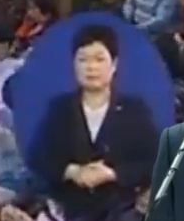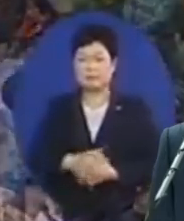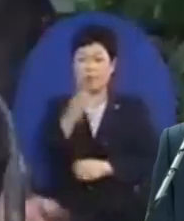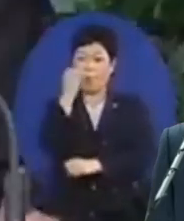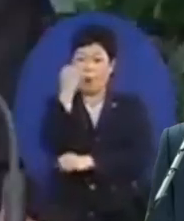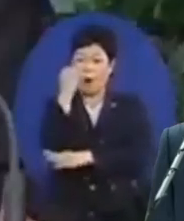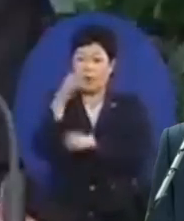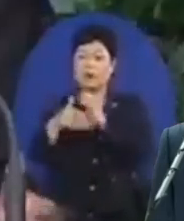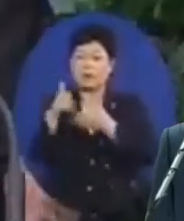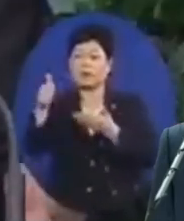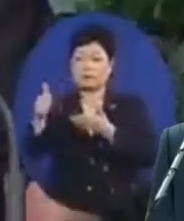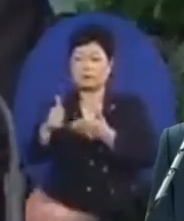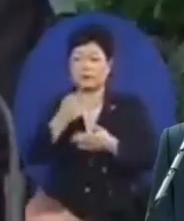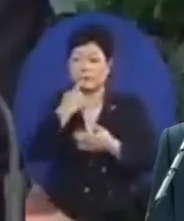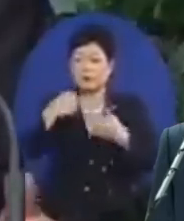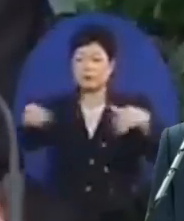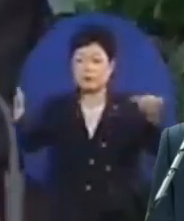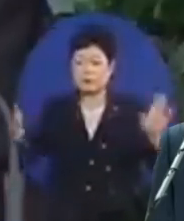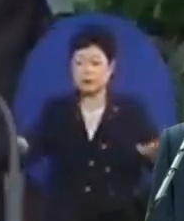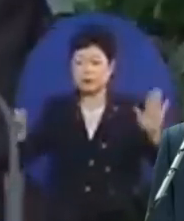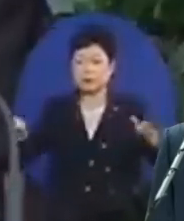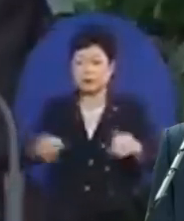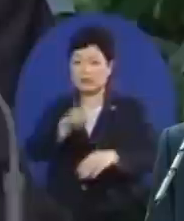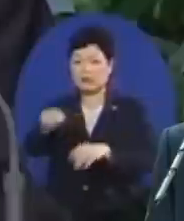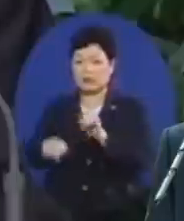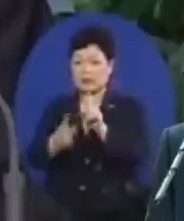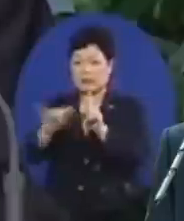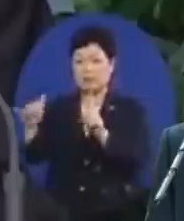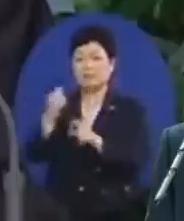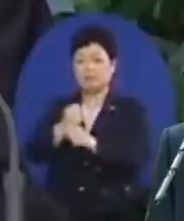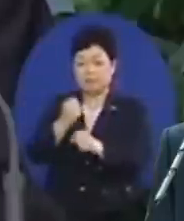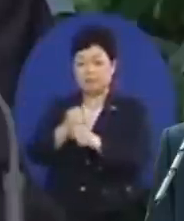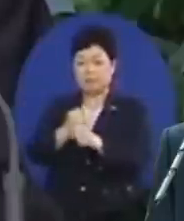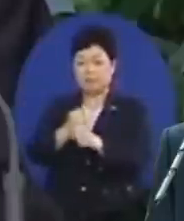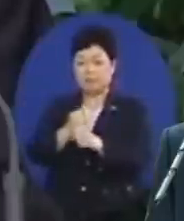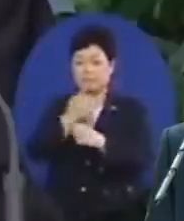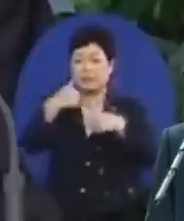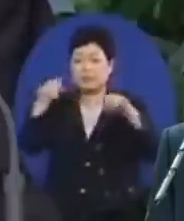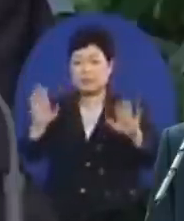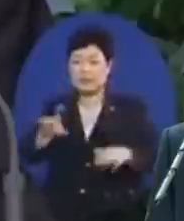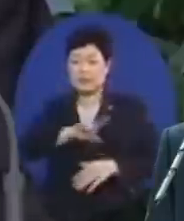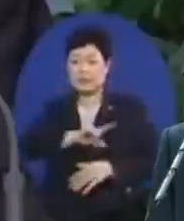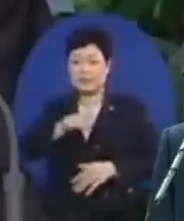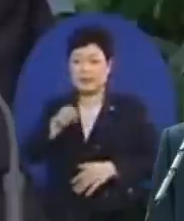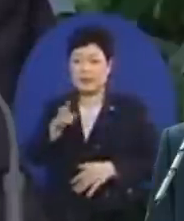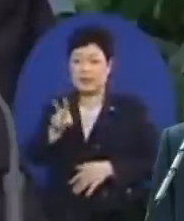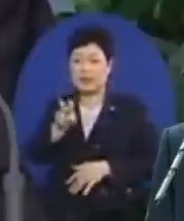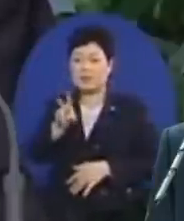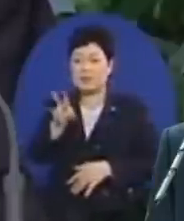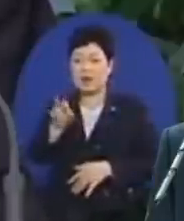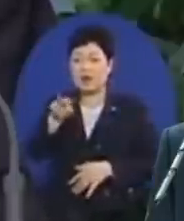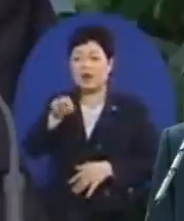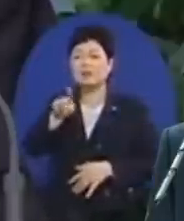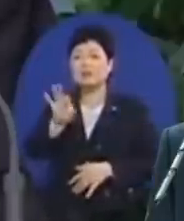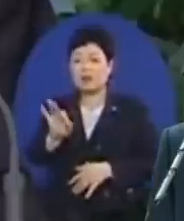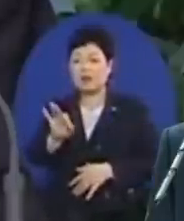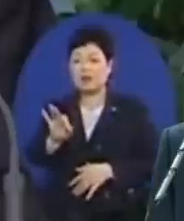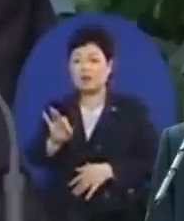원래 하나님께서 천사 중에 하나를 만들었습니다. 그 이름이 계맹승, 즉